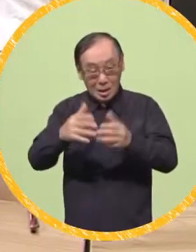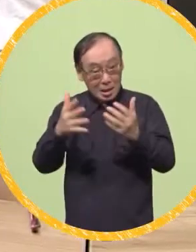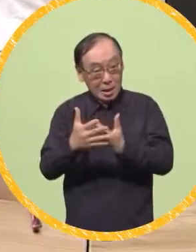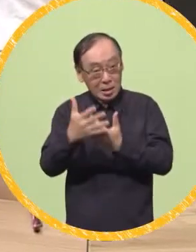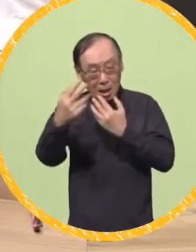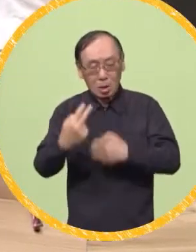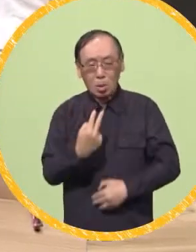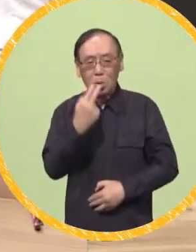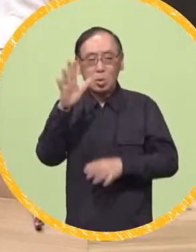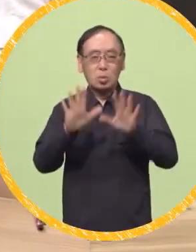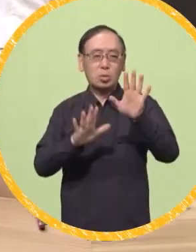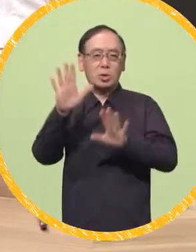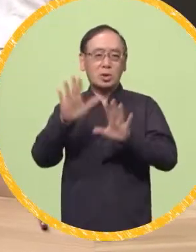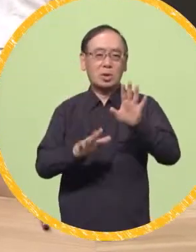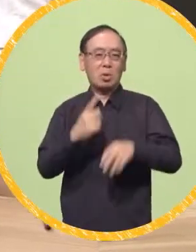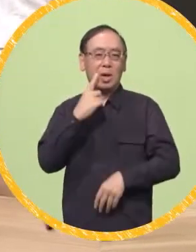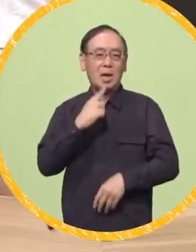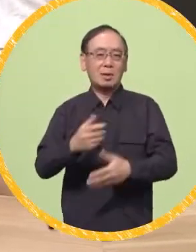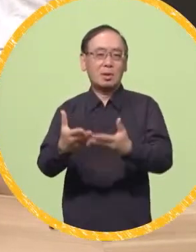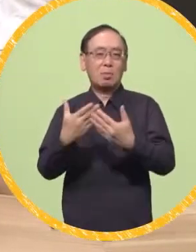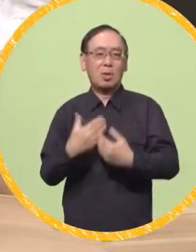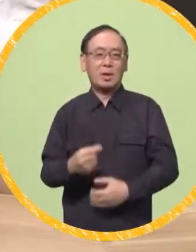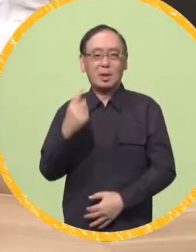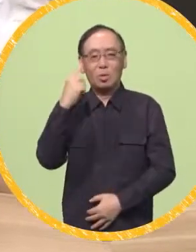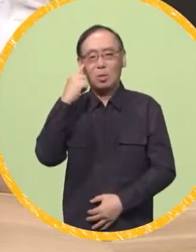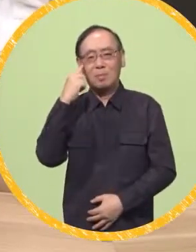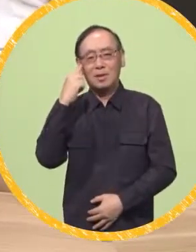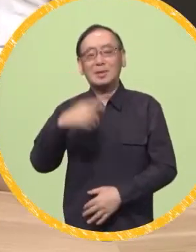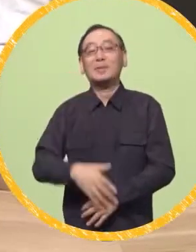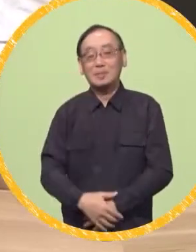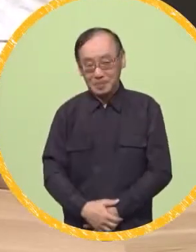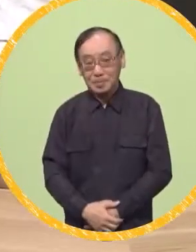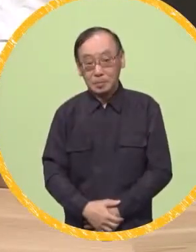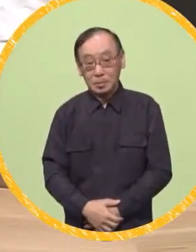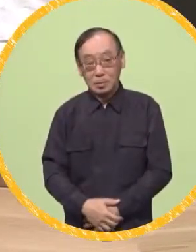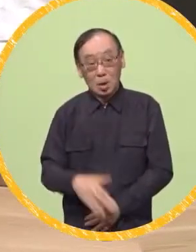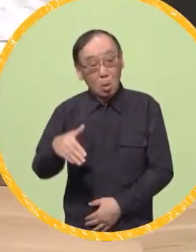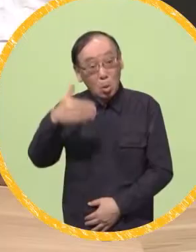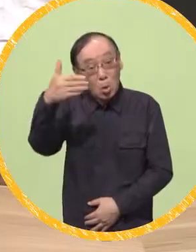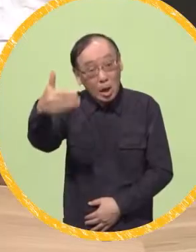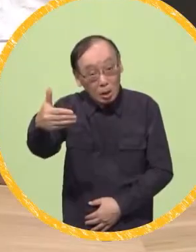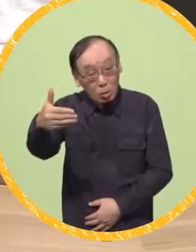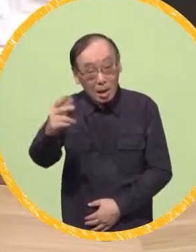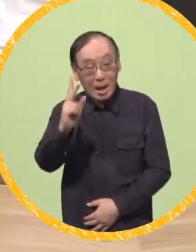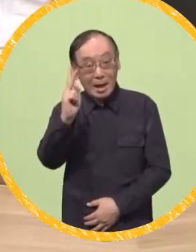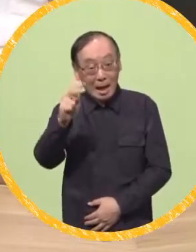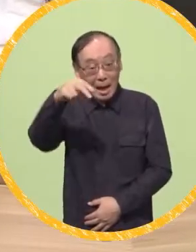をねぜひ皆さんも味わっていただければと思いますこの後はかなスタグラムです